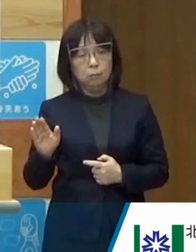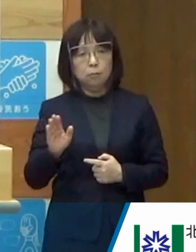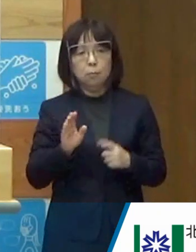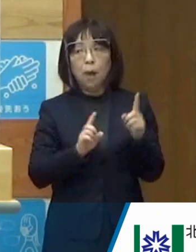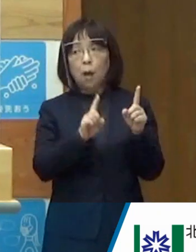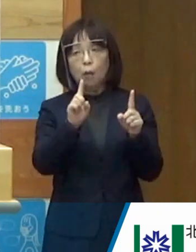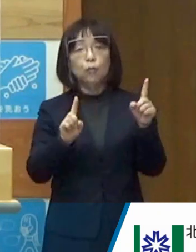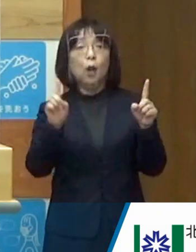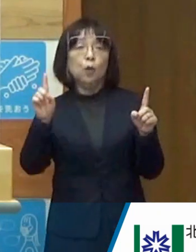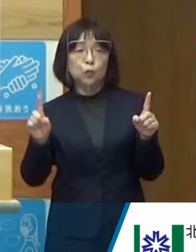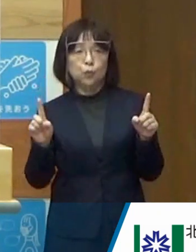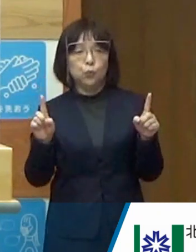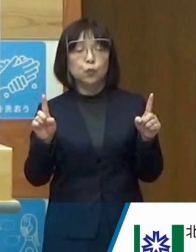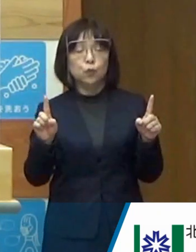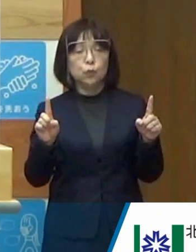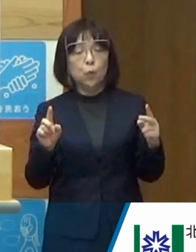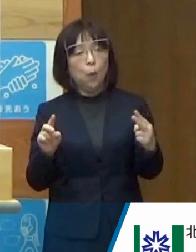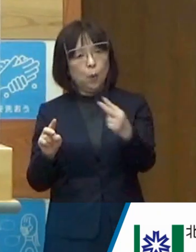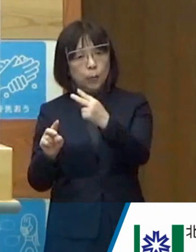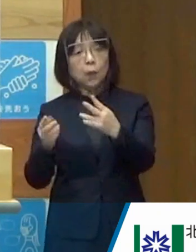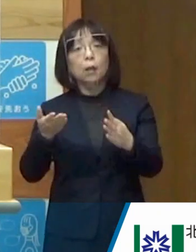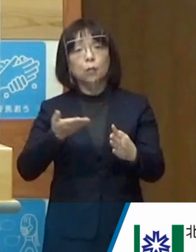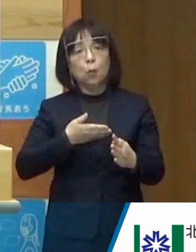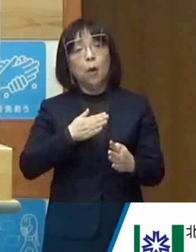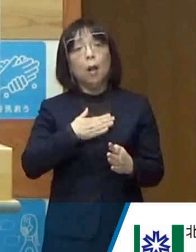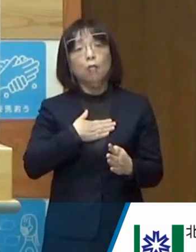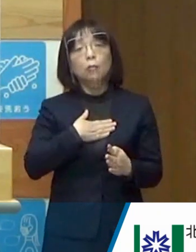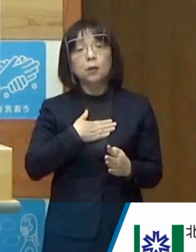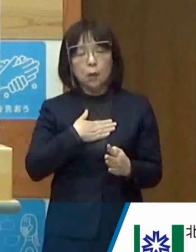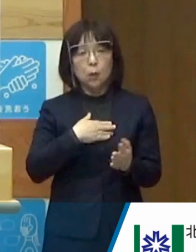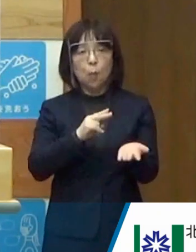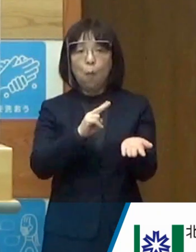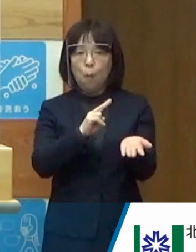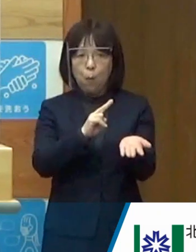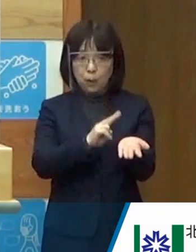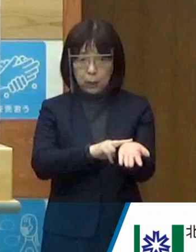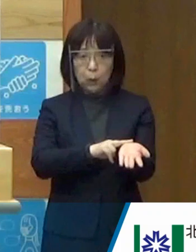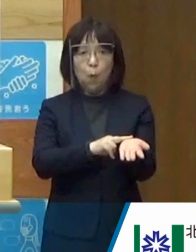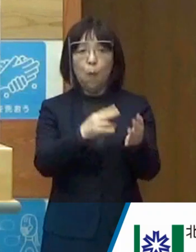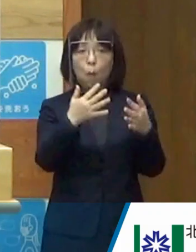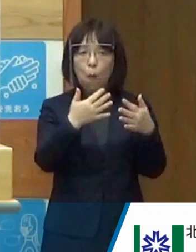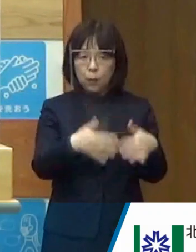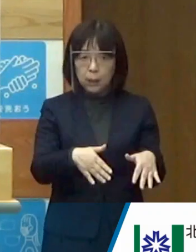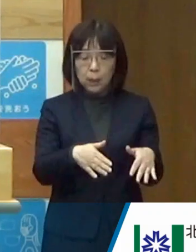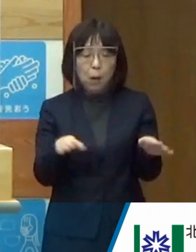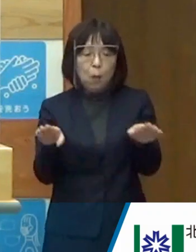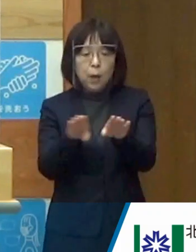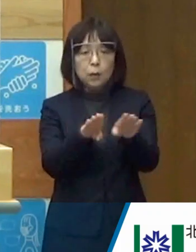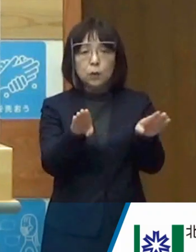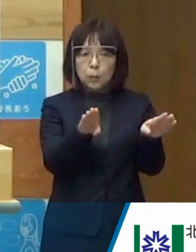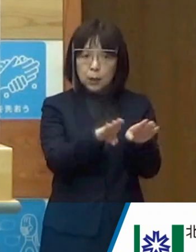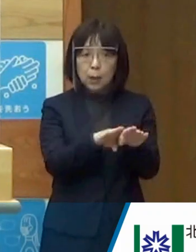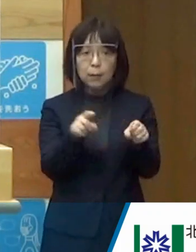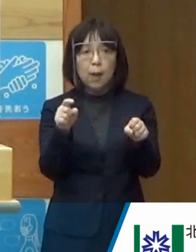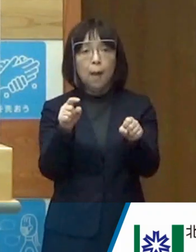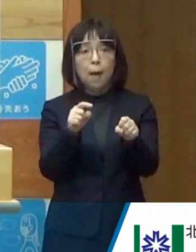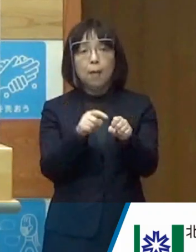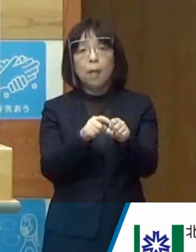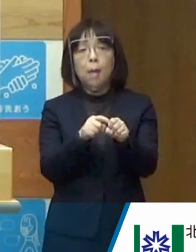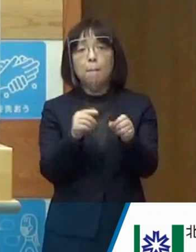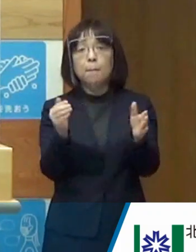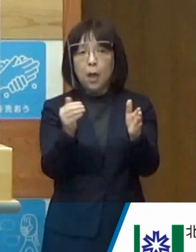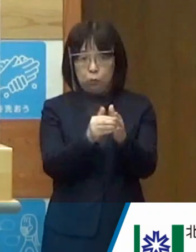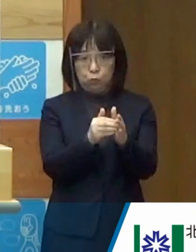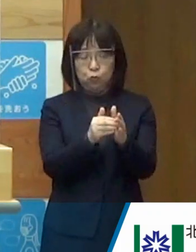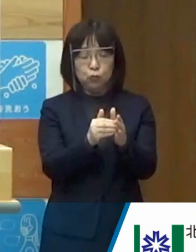をご覧いただくと分かるんですけれども、医療機関の多くが休診となりました年末の時期から1月